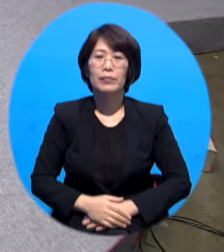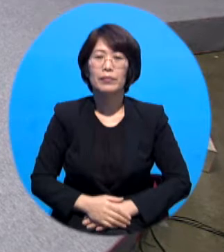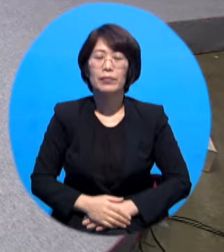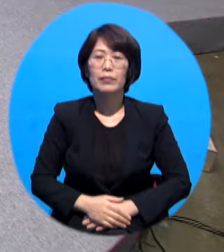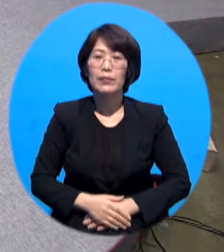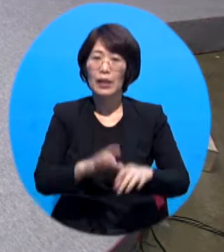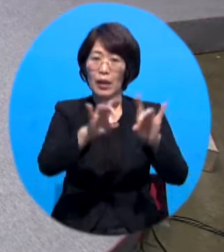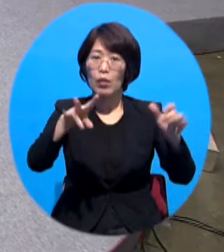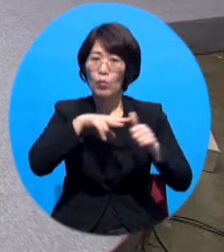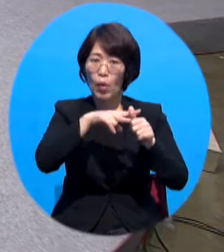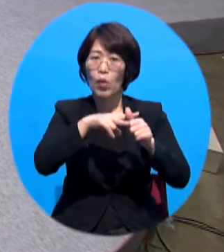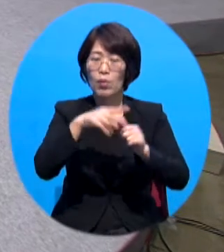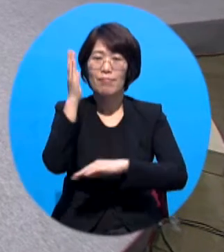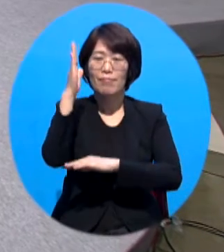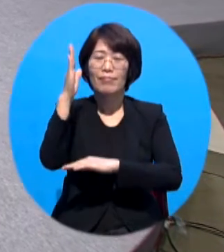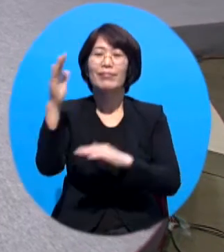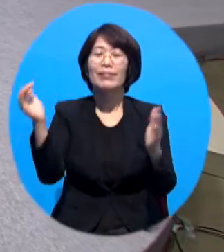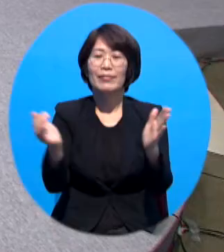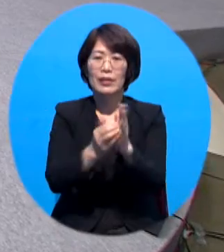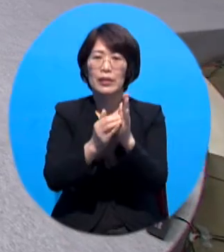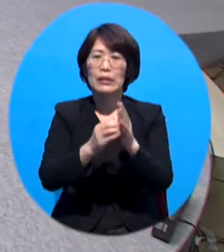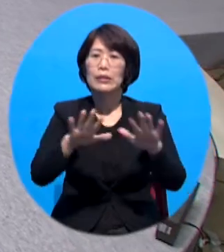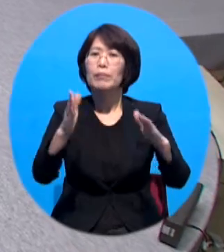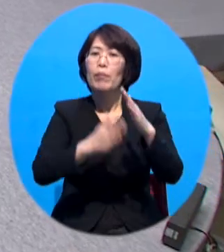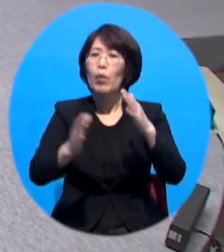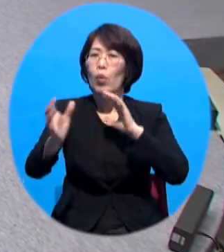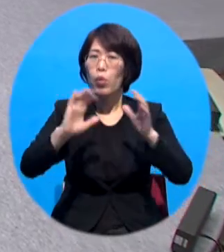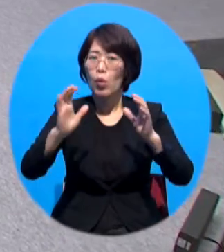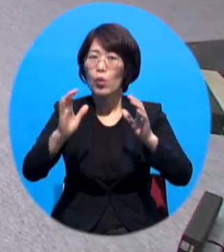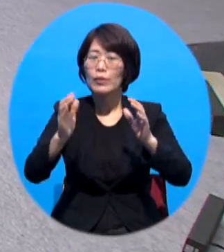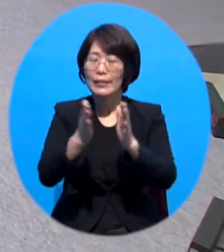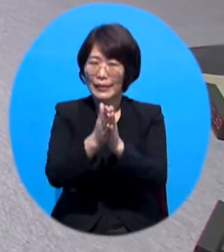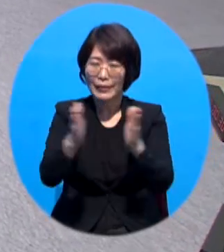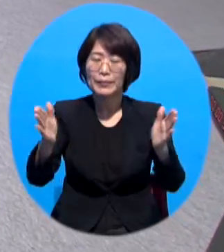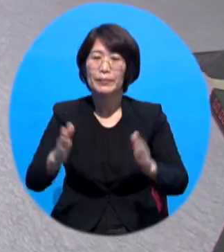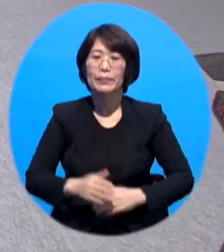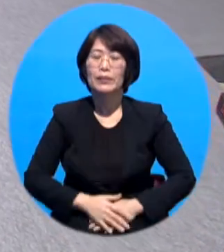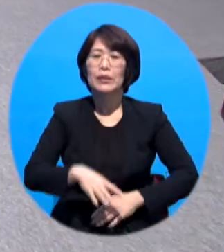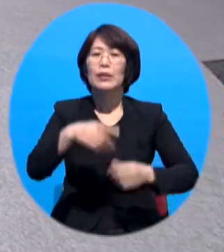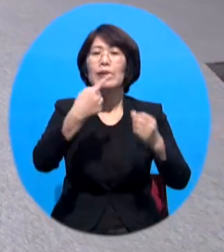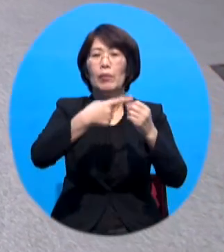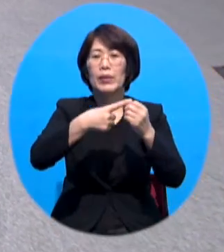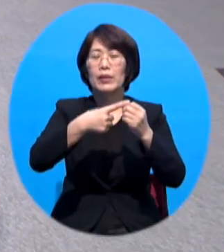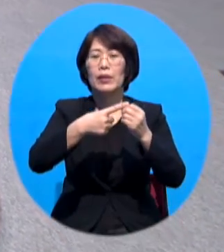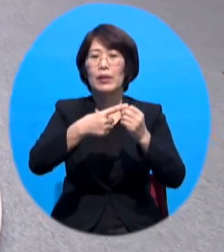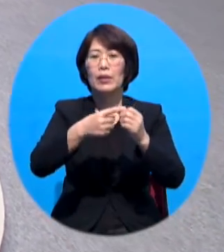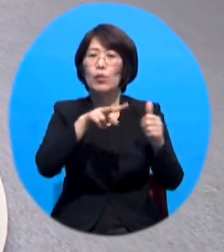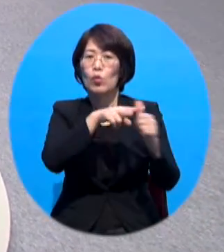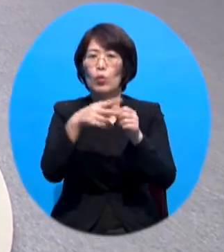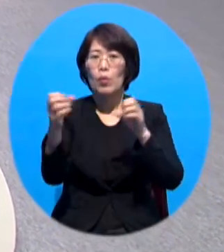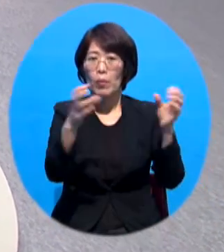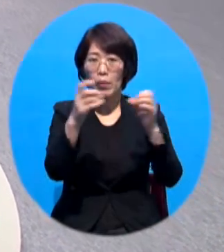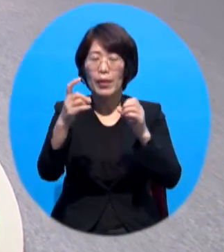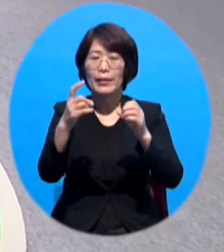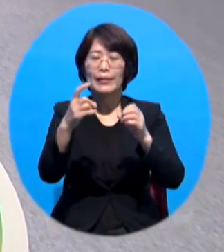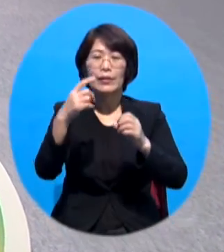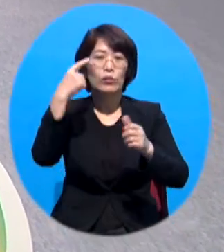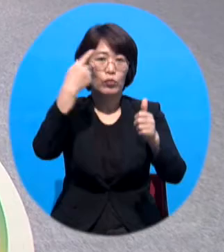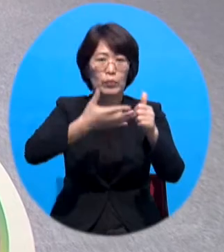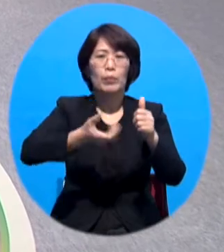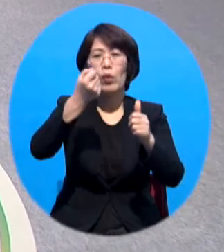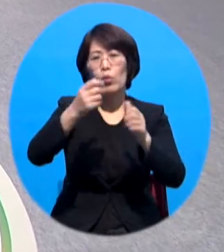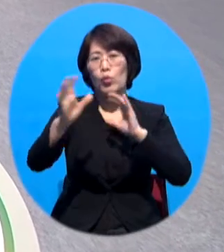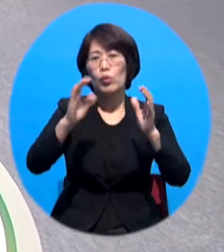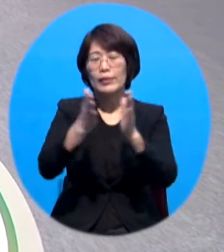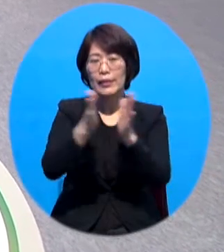4 각 후보들의 모두발언 들어봤습니다 이제 본격적인 토론에 들어가겠습니다 첫번째 후보 간 주도권 토론 입니다 주도권을